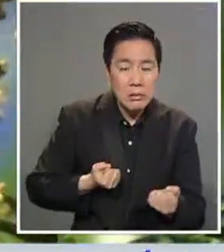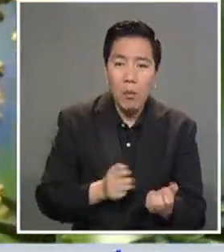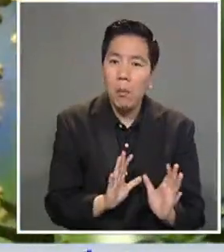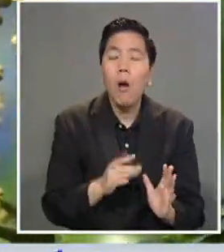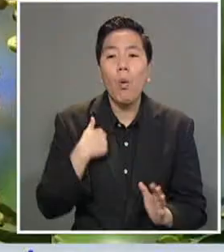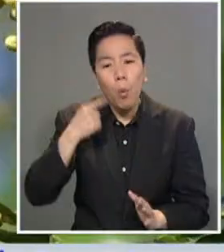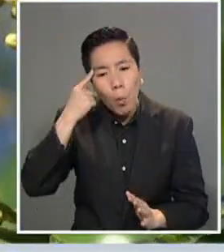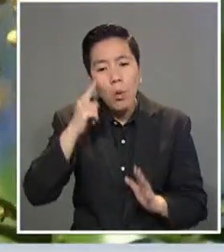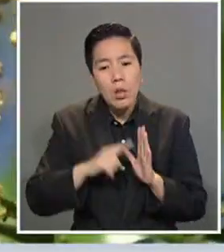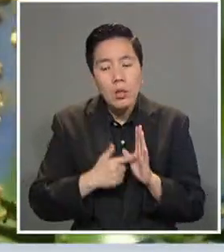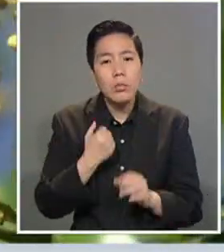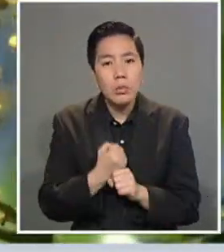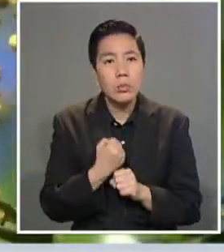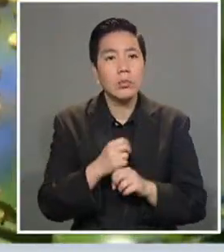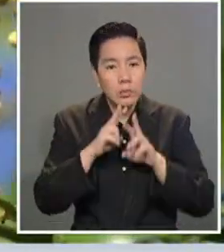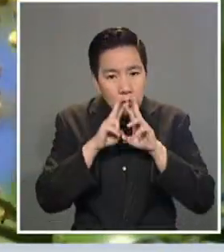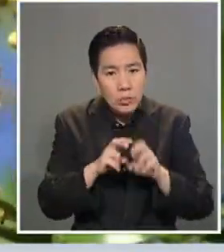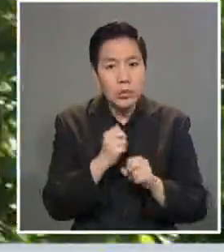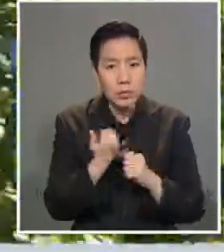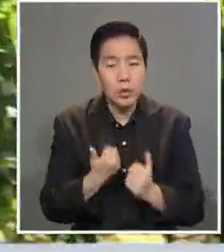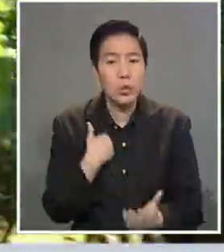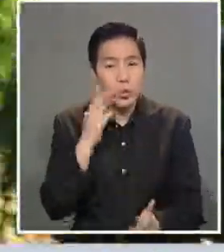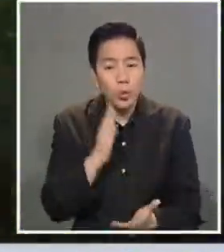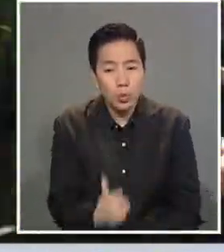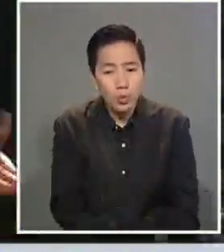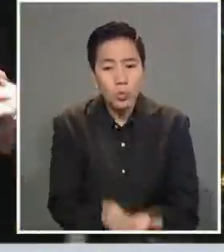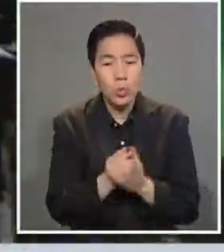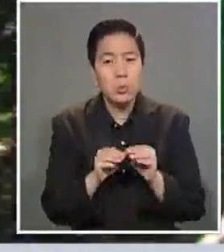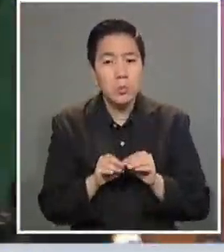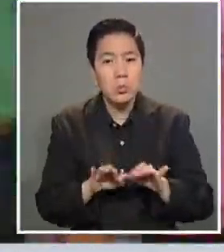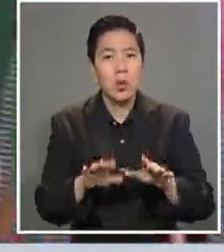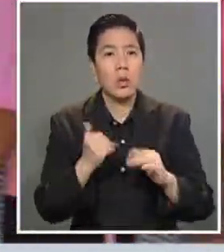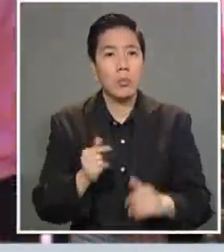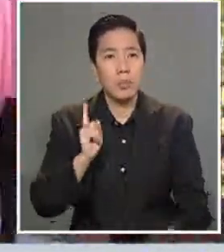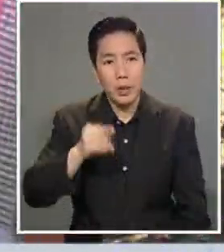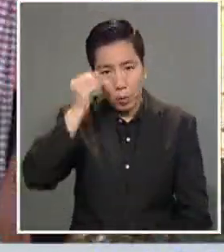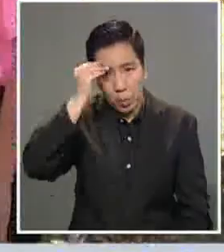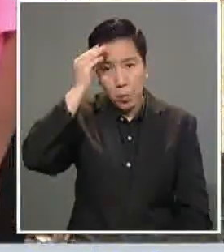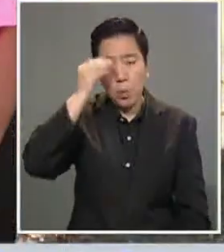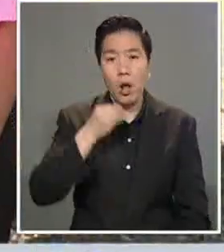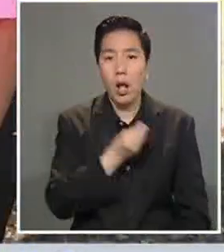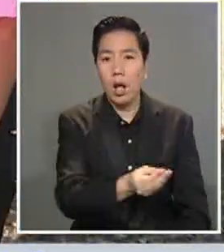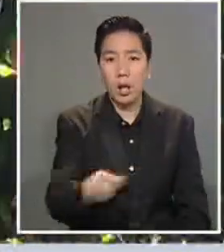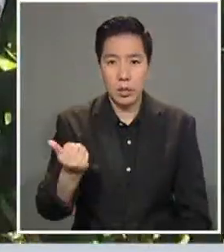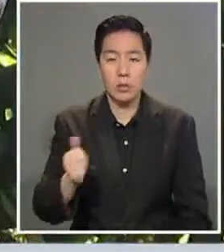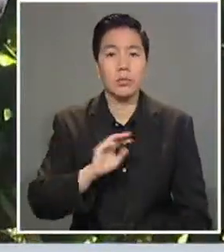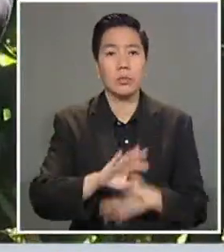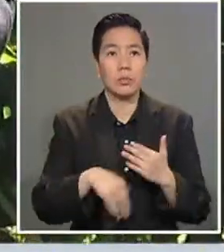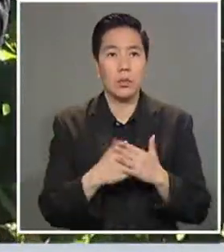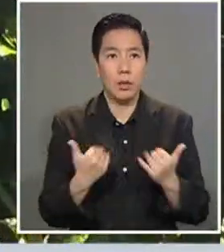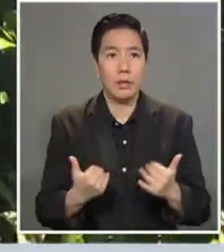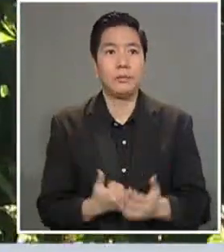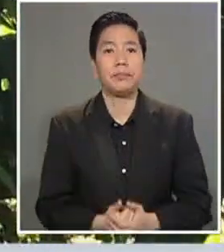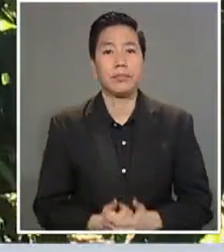ใช้ค่ะ ครับ ค่ะเราแล้วเราก็จะช่วยถ่ายทอดองค์ความรู้ให้กับเขาอะค่ะ เป็นลูกค้าเราหมดไหมฮะทั้งหมด